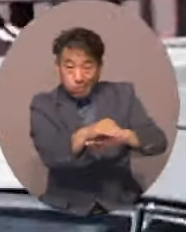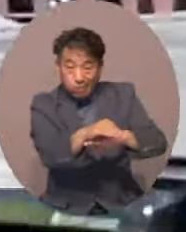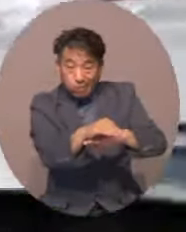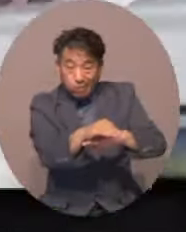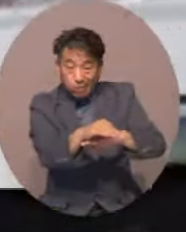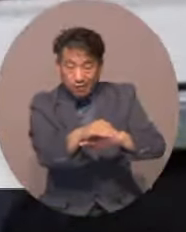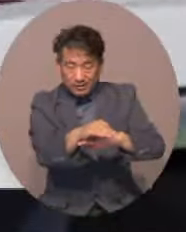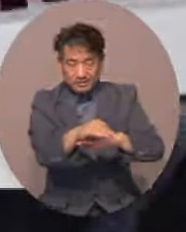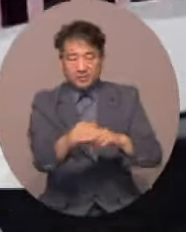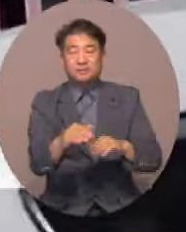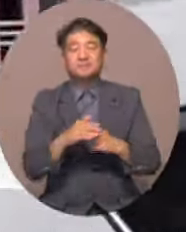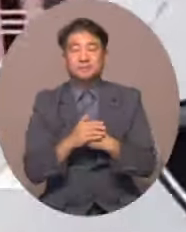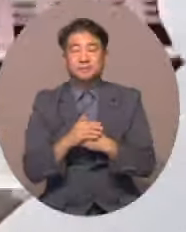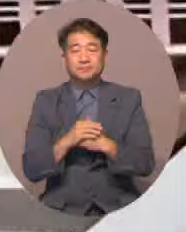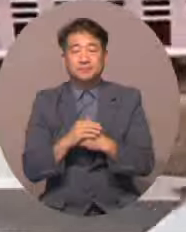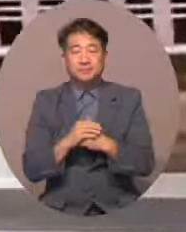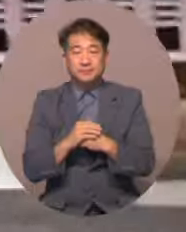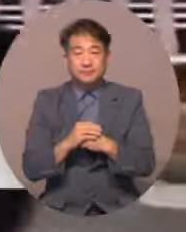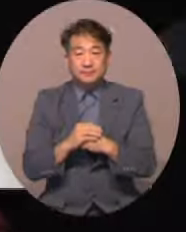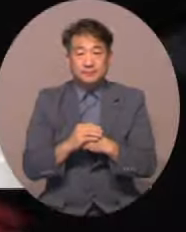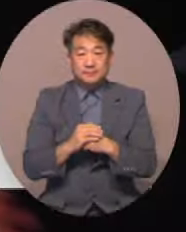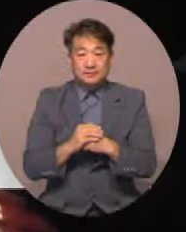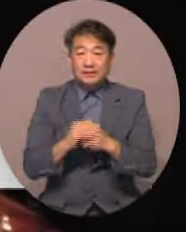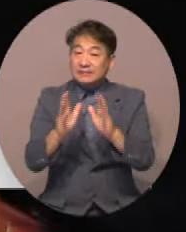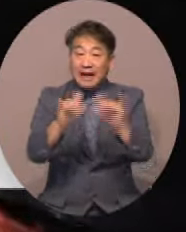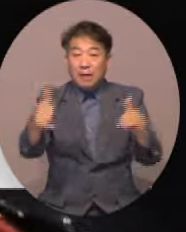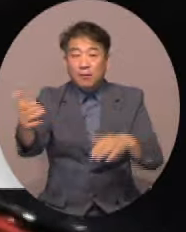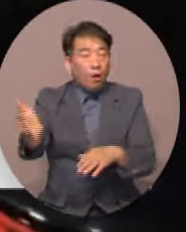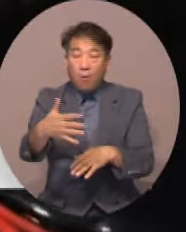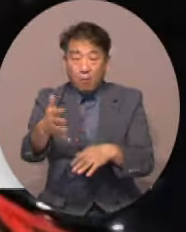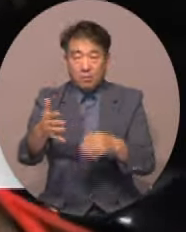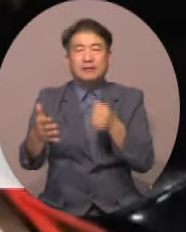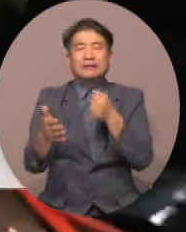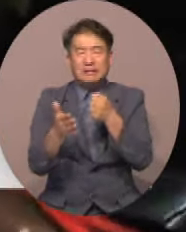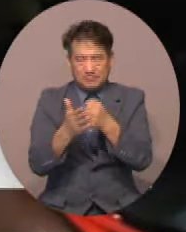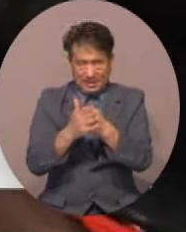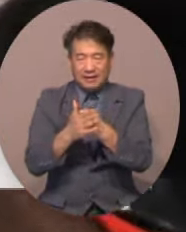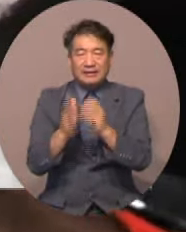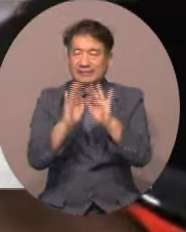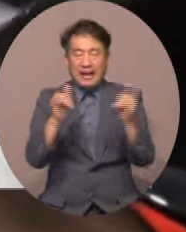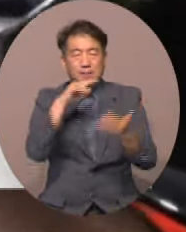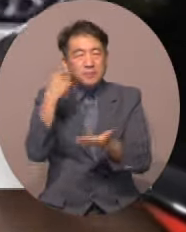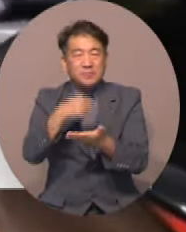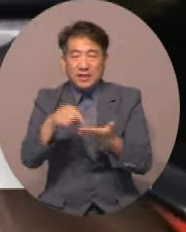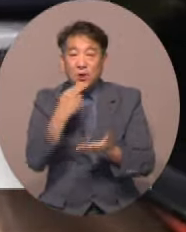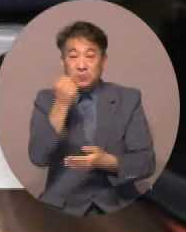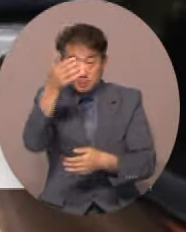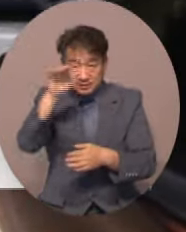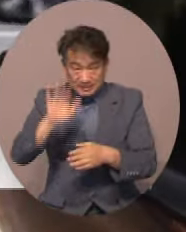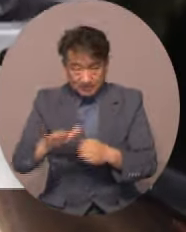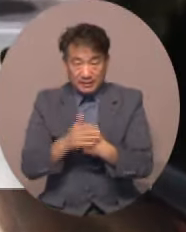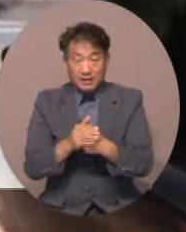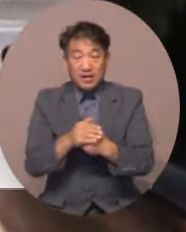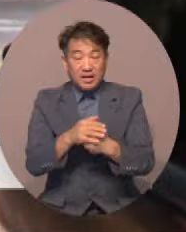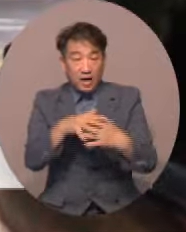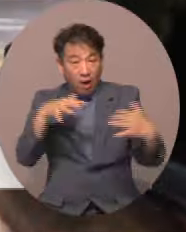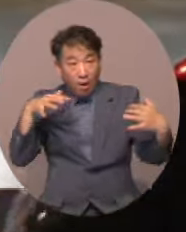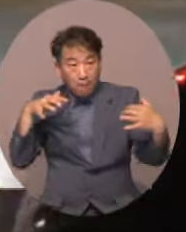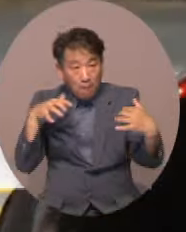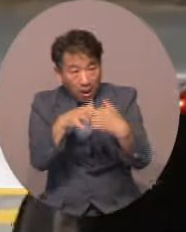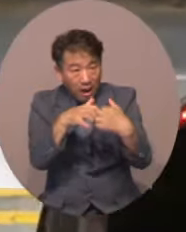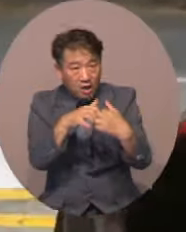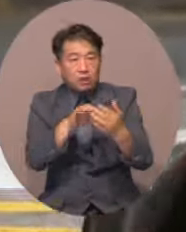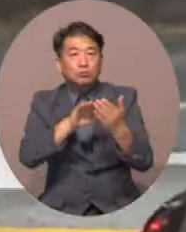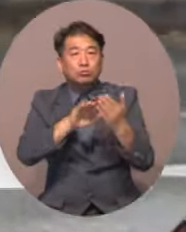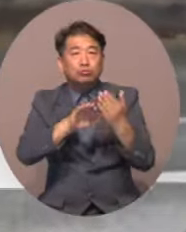들이받고 멈춰섰습니다 인적이 드은 시간대여서 다행히 임명 피해는 없었지만 차량 운전자 등이